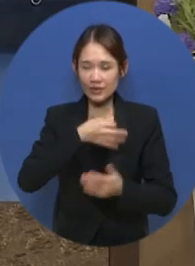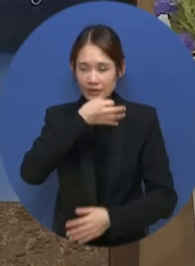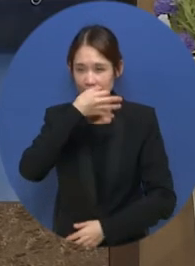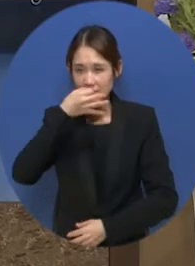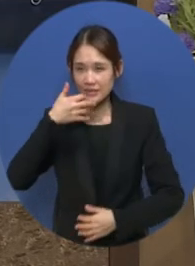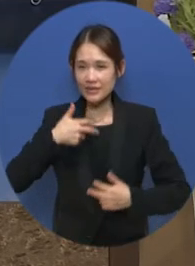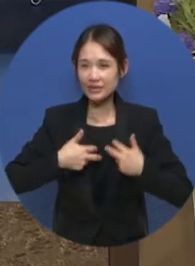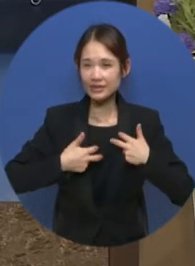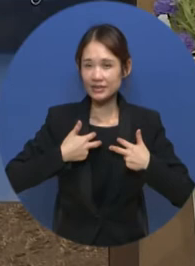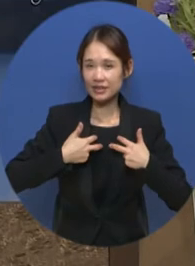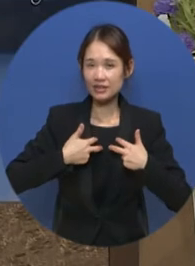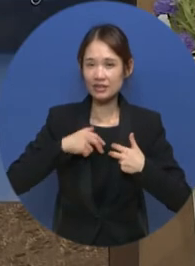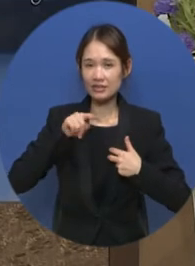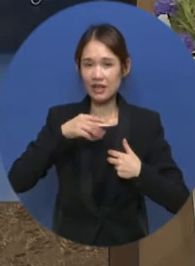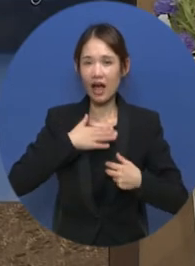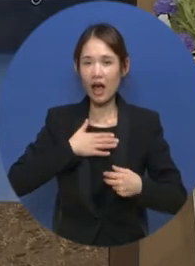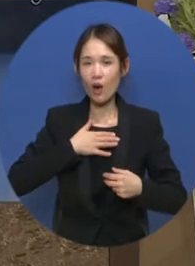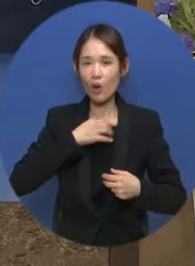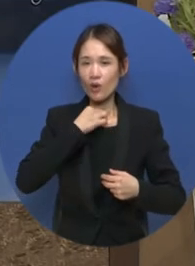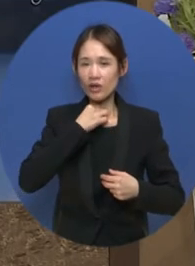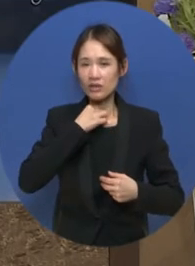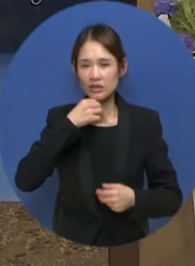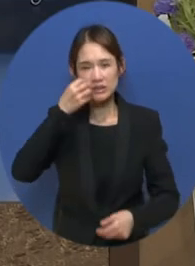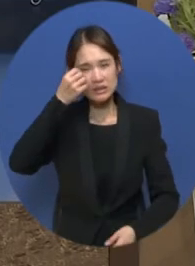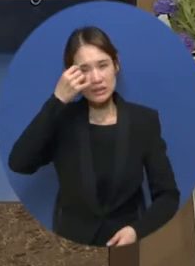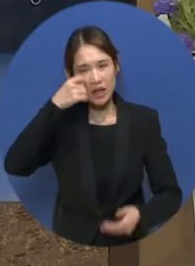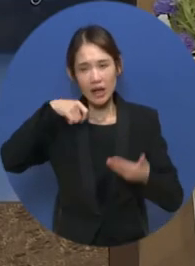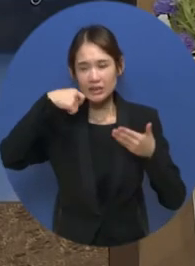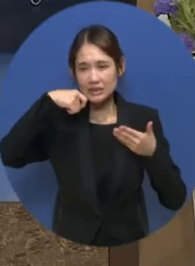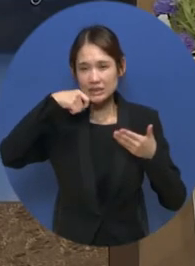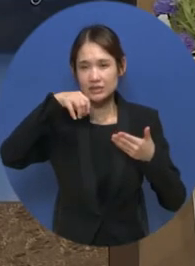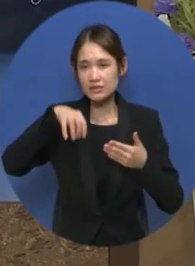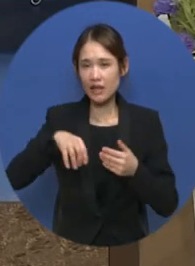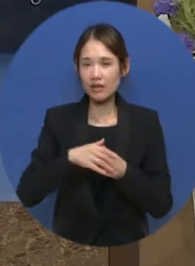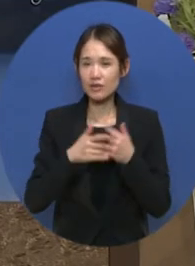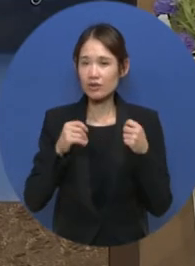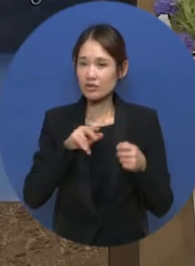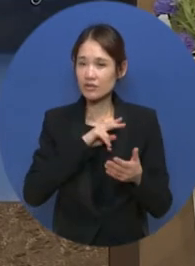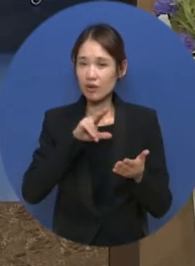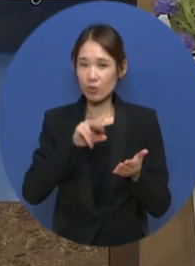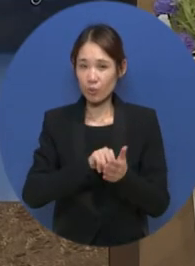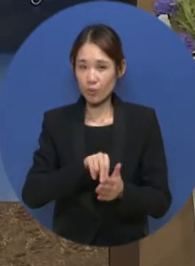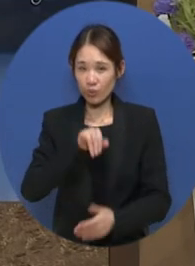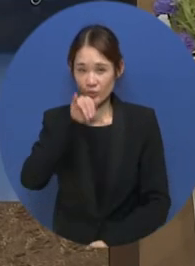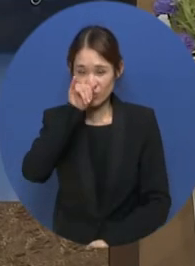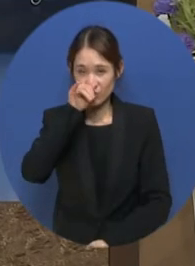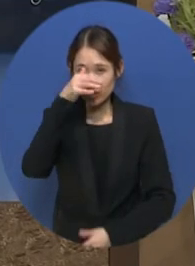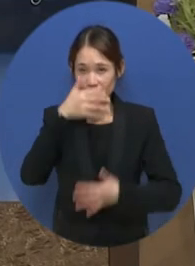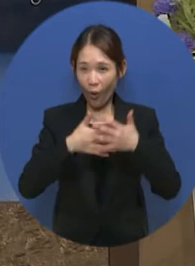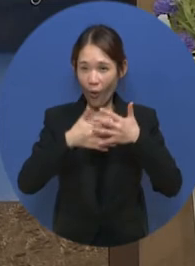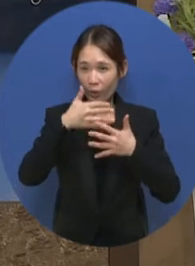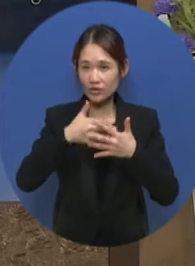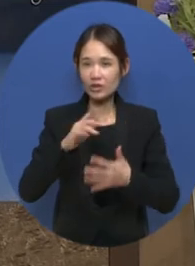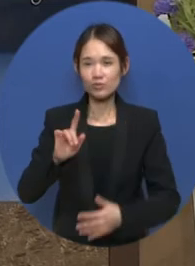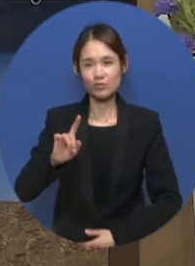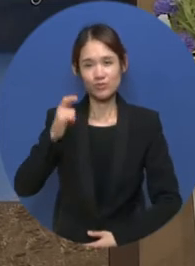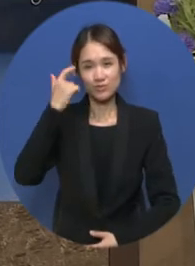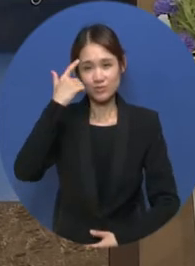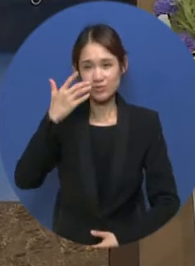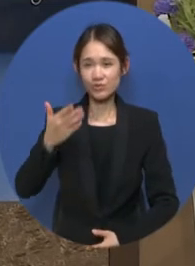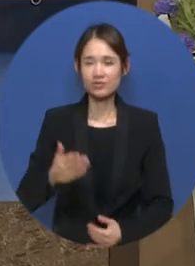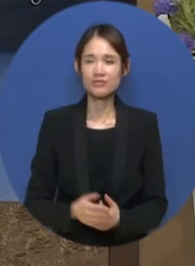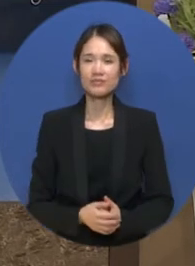있는데요 그것이 알고싶다 수상한 식당 이렇게 어제 공개 되어 있었는데 그 영상을 어떤